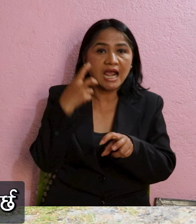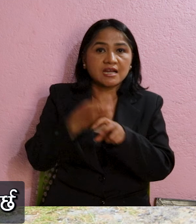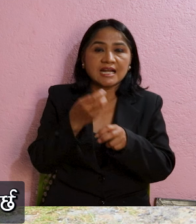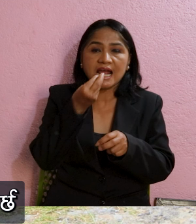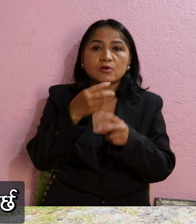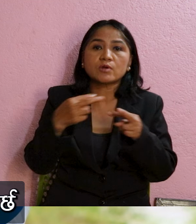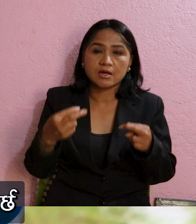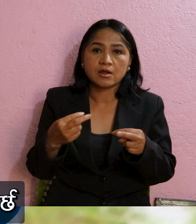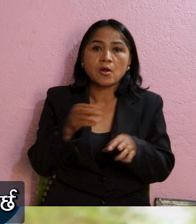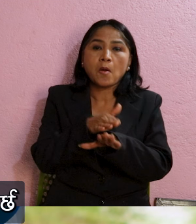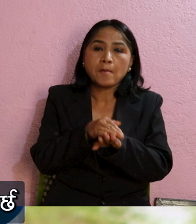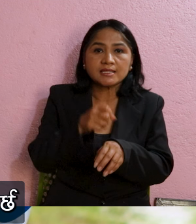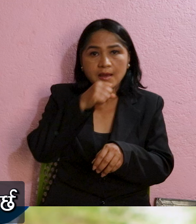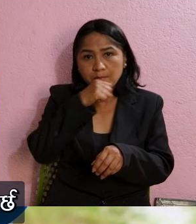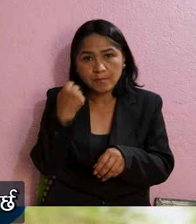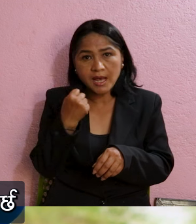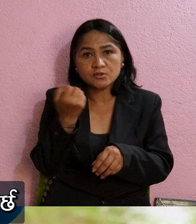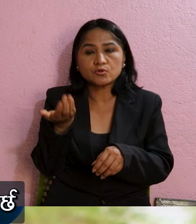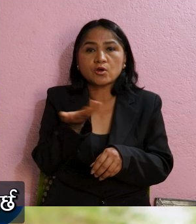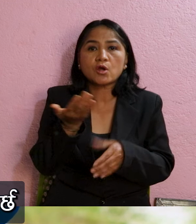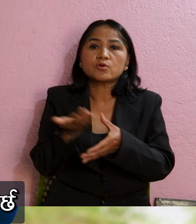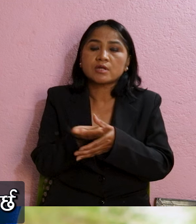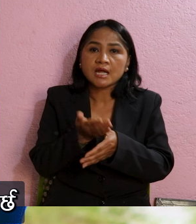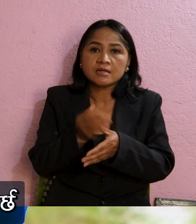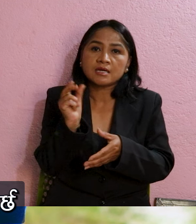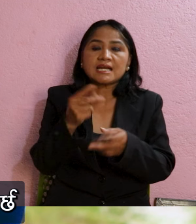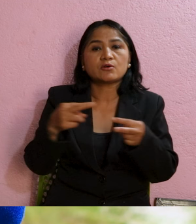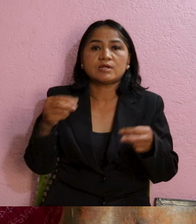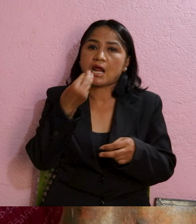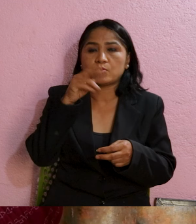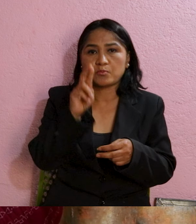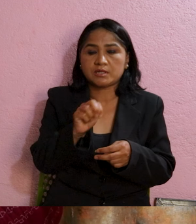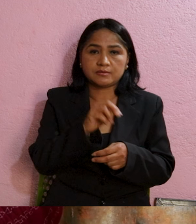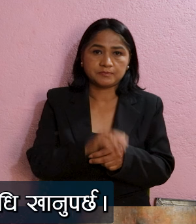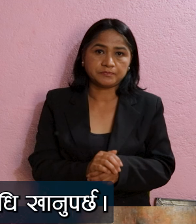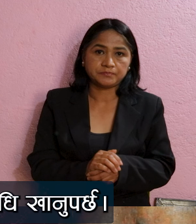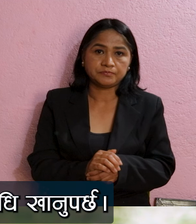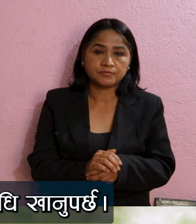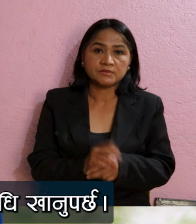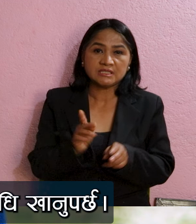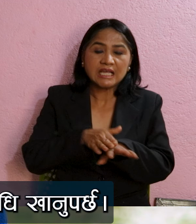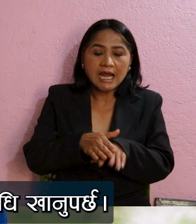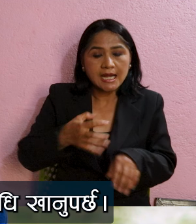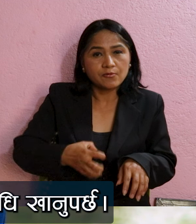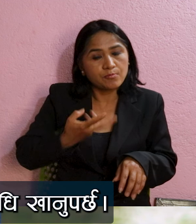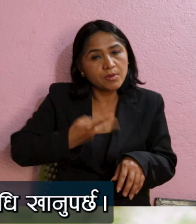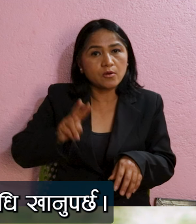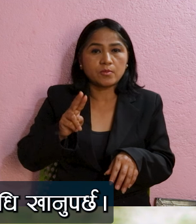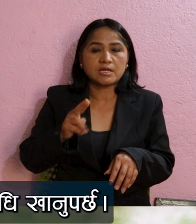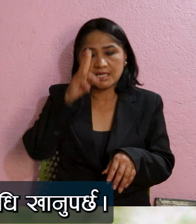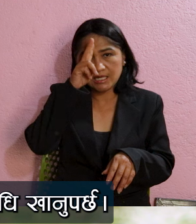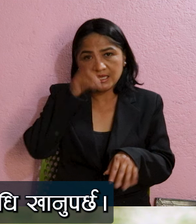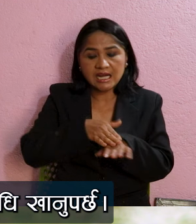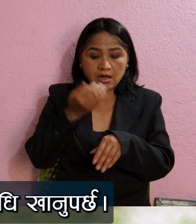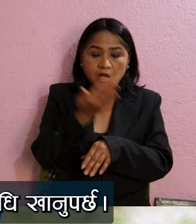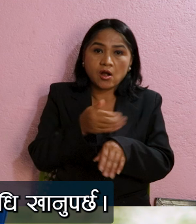खानेकुरा जस्तै माछा मासु, हरियो सागसब्जी, गेडागुडी खानुपर्छ। अनि साह्रै पेट दुख्यो भने अथवा